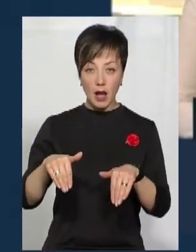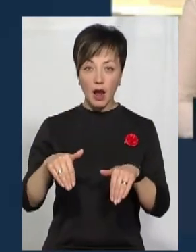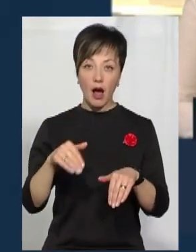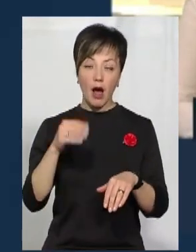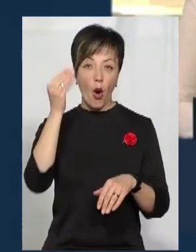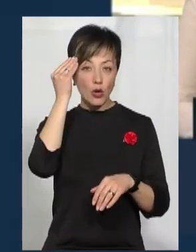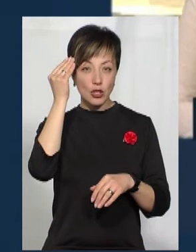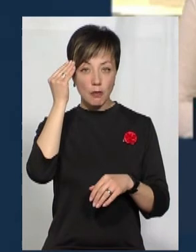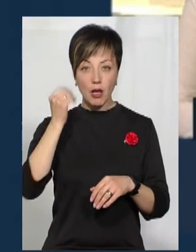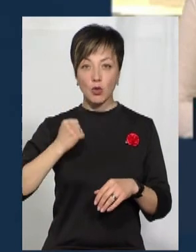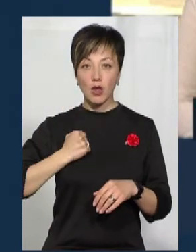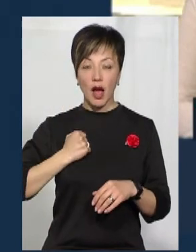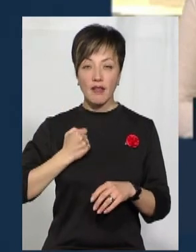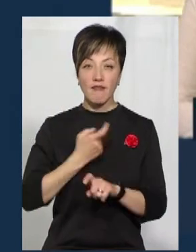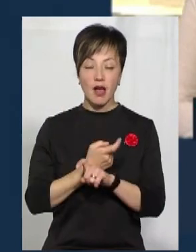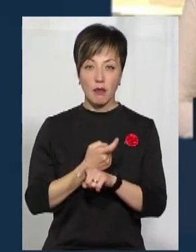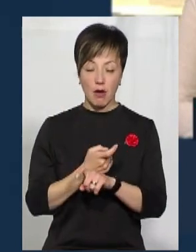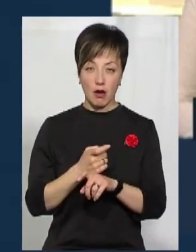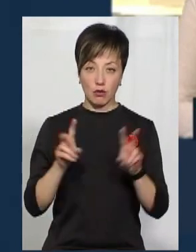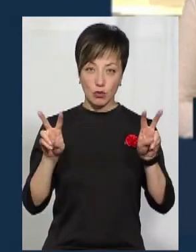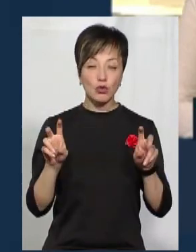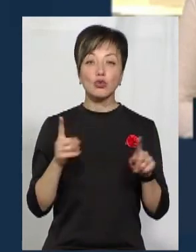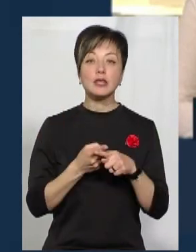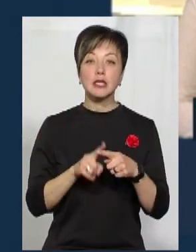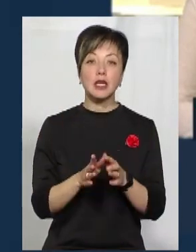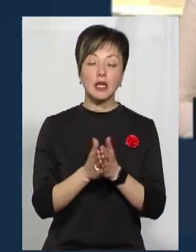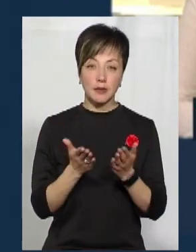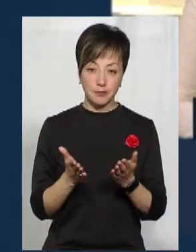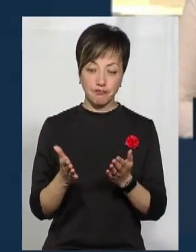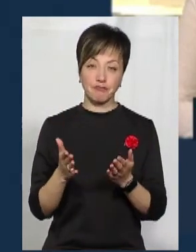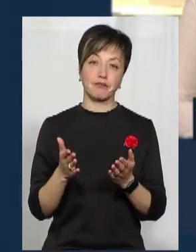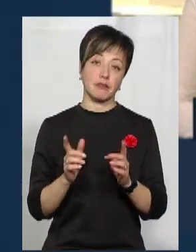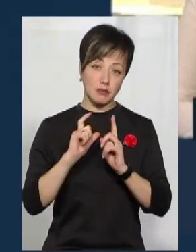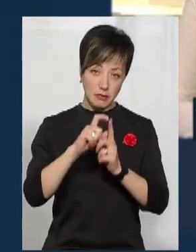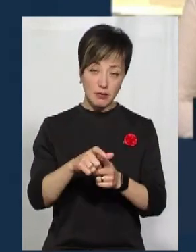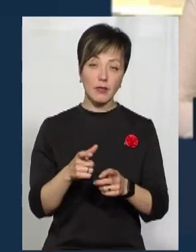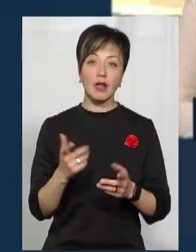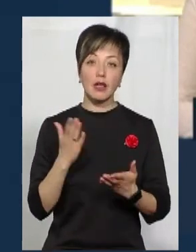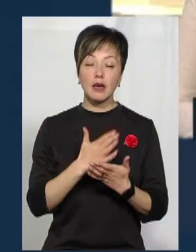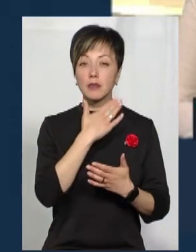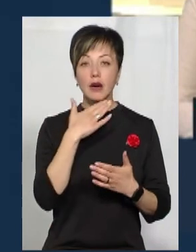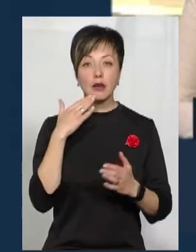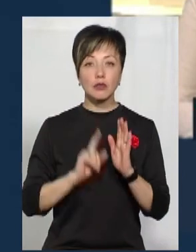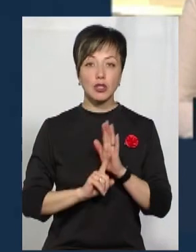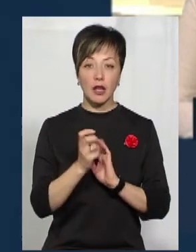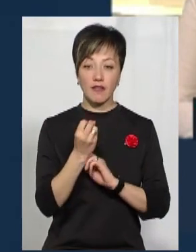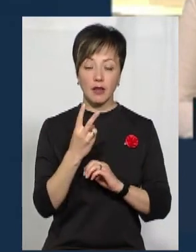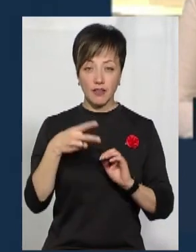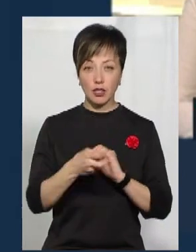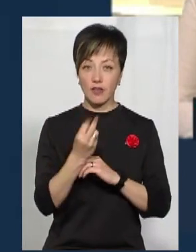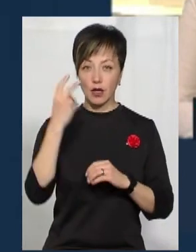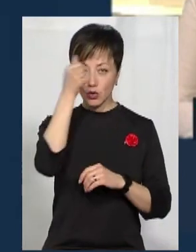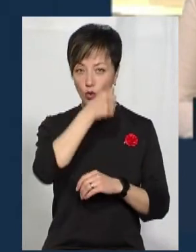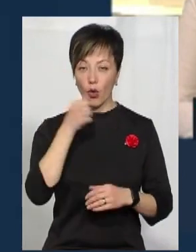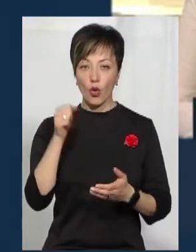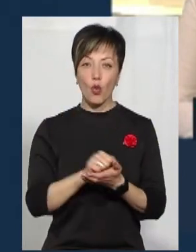Я хотів би зауважити, що є достатньо багато, починаючи з 2012 року,